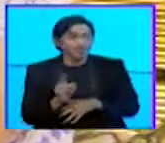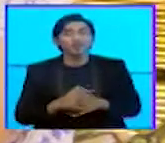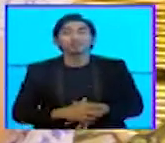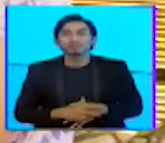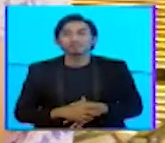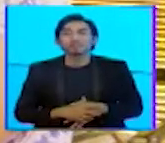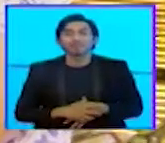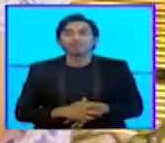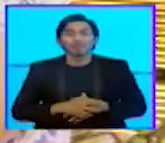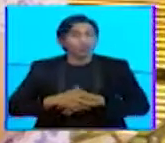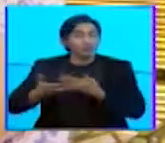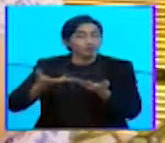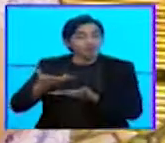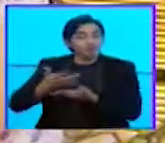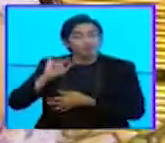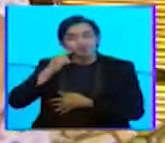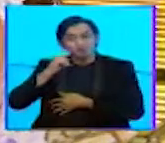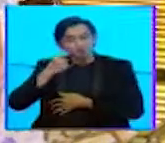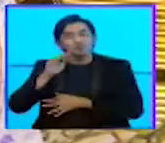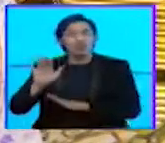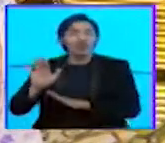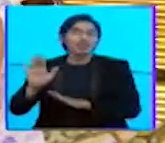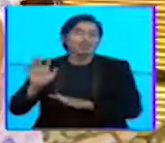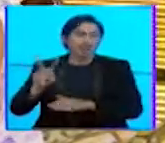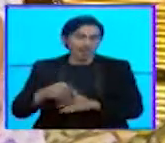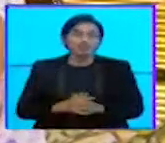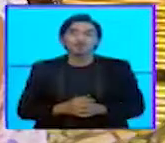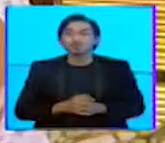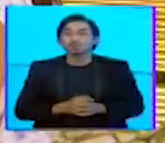bincang-bincang dengan keluarga Sandiaga Uno akan kembali sesaat lagi dengan resep rendang alam Pok Nur.